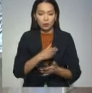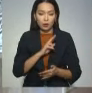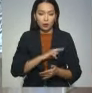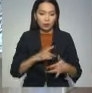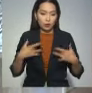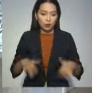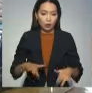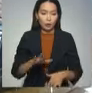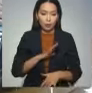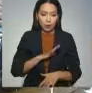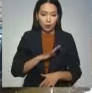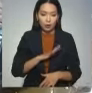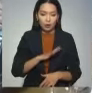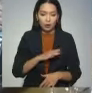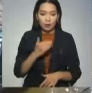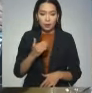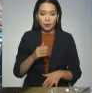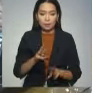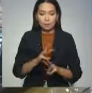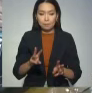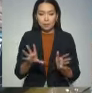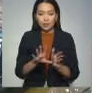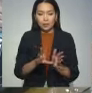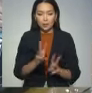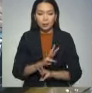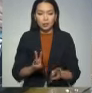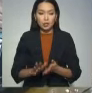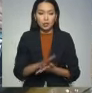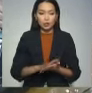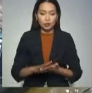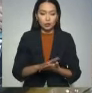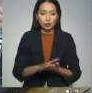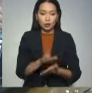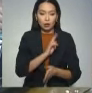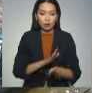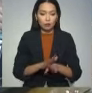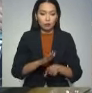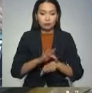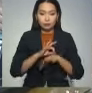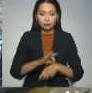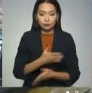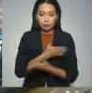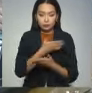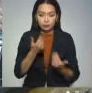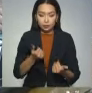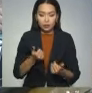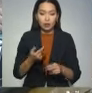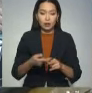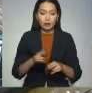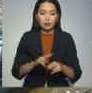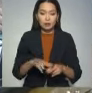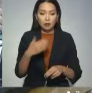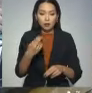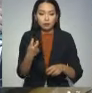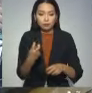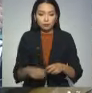құзырлы мемлекеттік орган энергетика министрлігінің ешқандай әрекетін көрген жоқпыз. Бұл мекеме апатқа